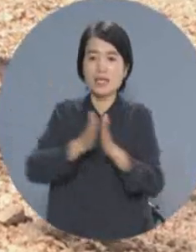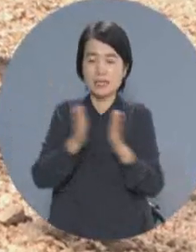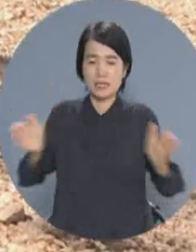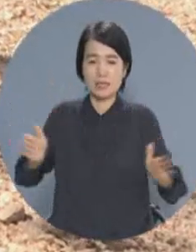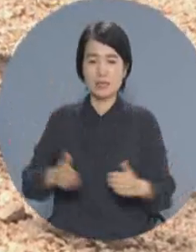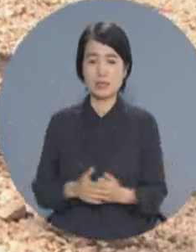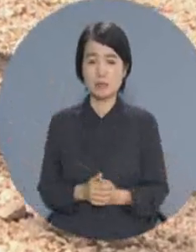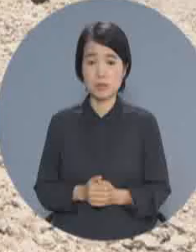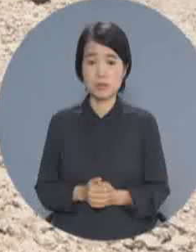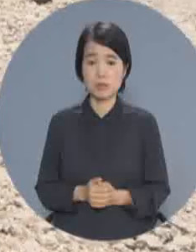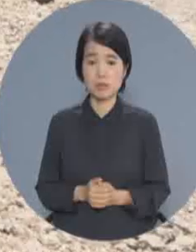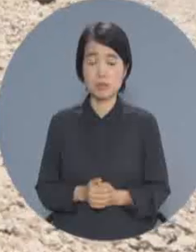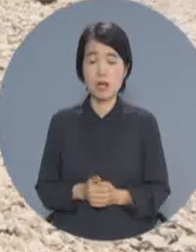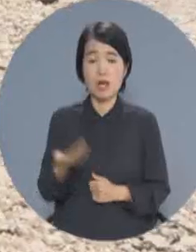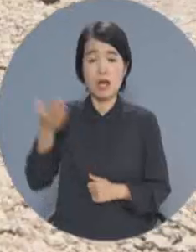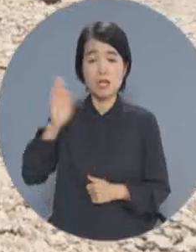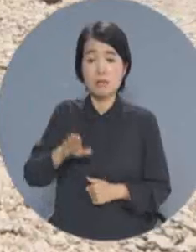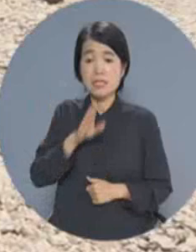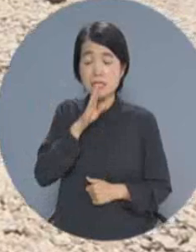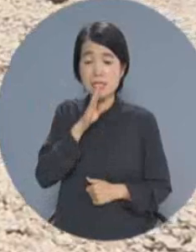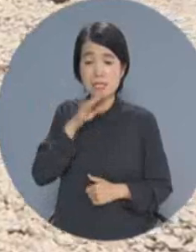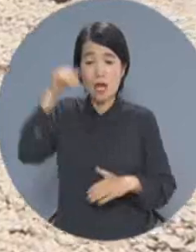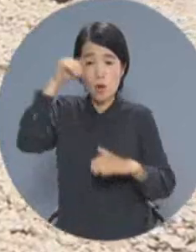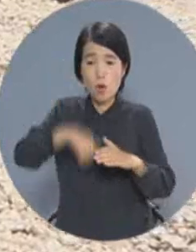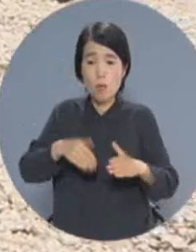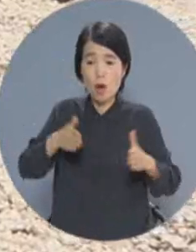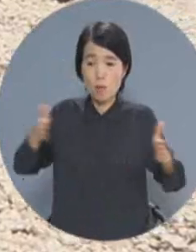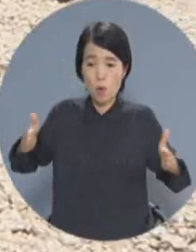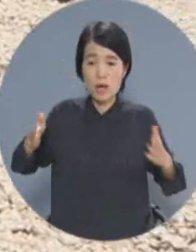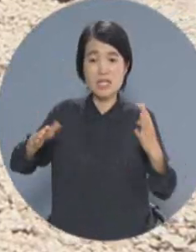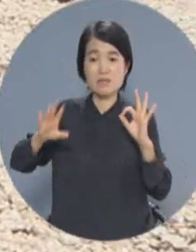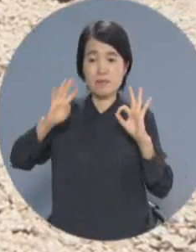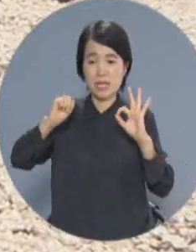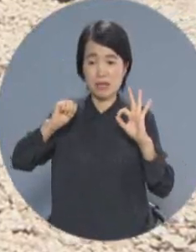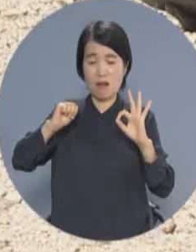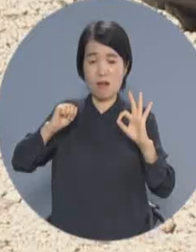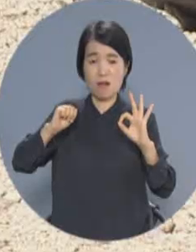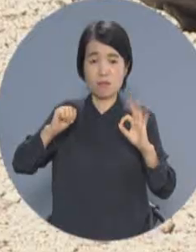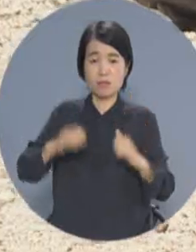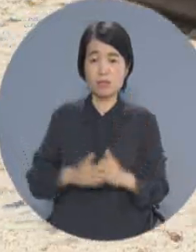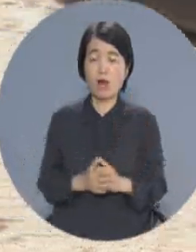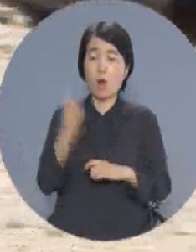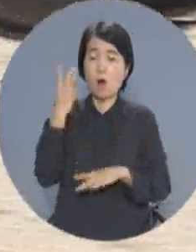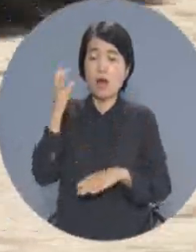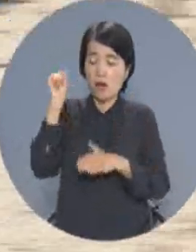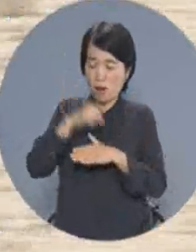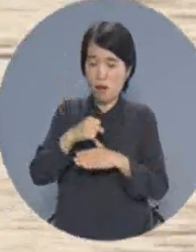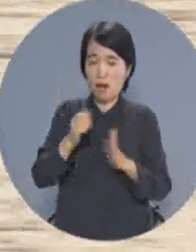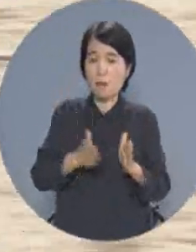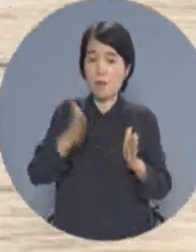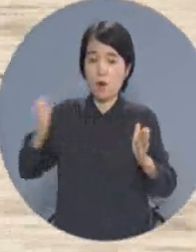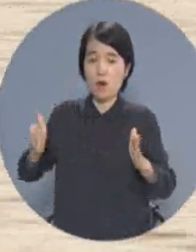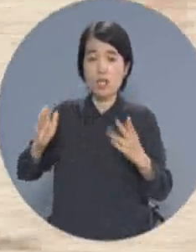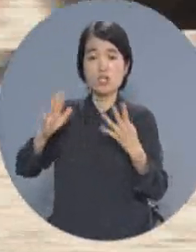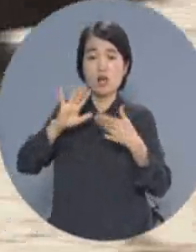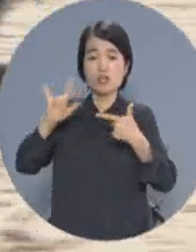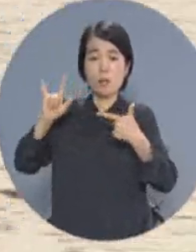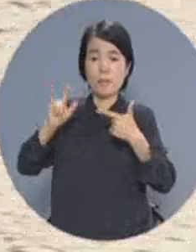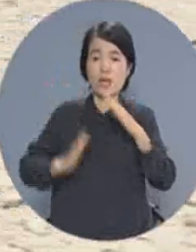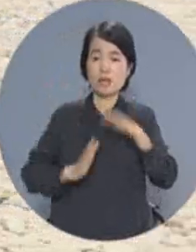추진했습니다. 하지만 실제 작업로는 폭이 최대 10m에까지 이르면서 당초 허가 면적의 6배가